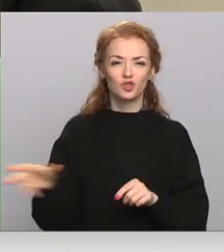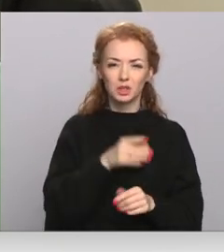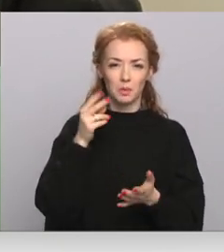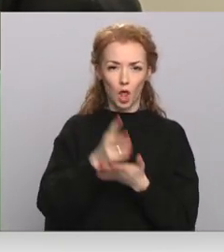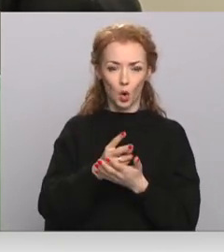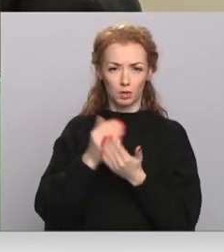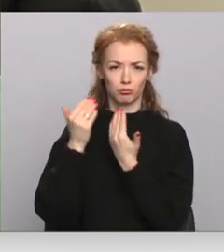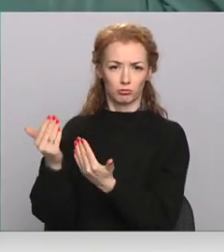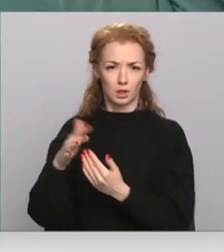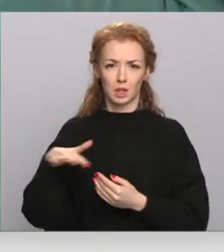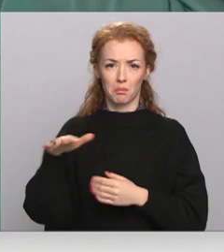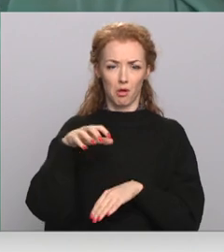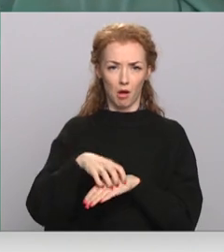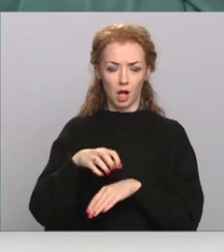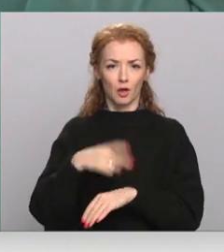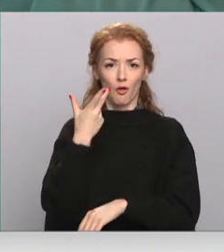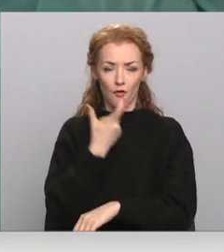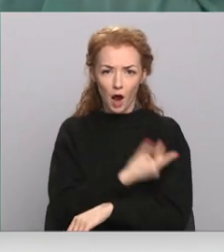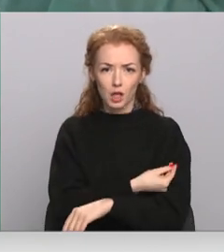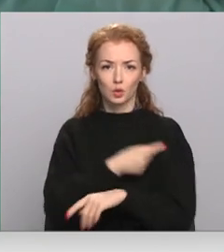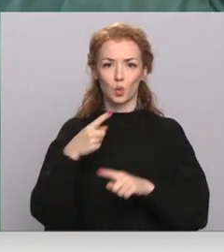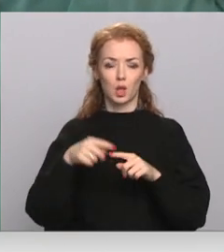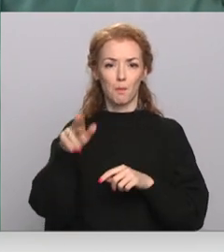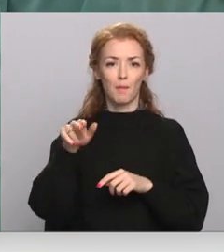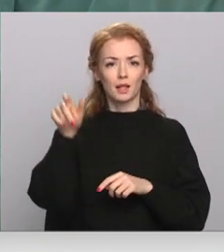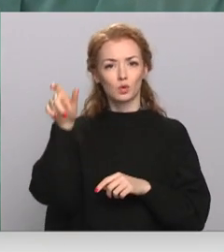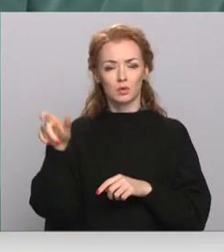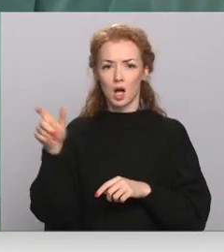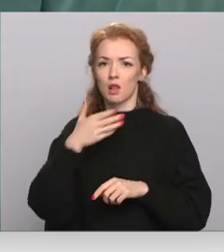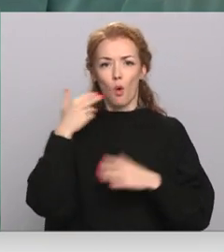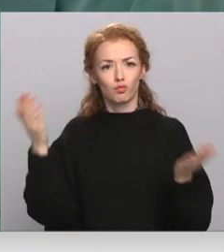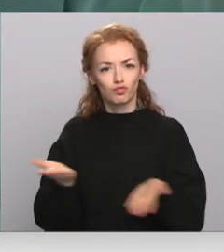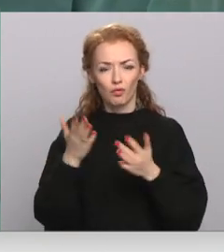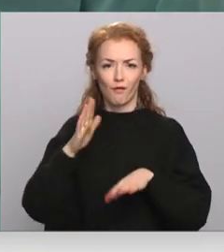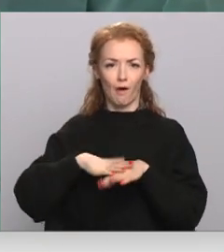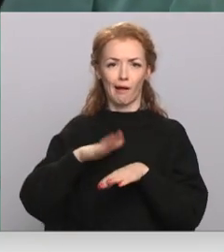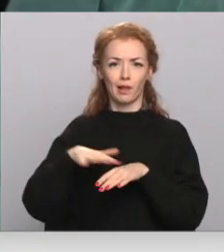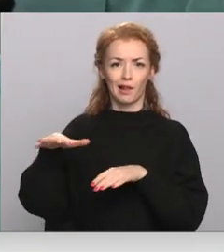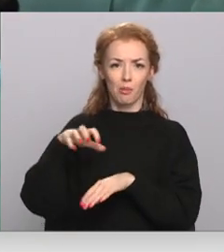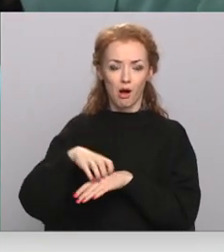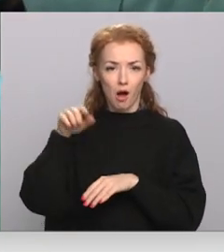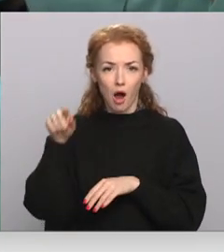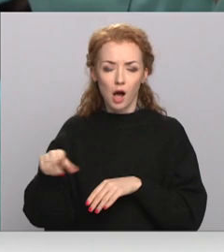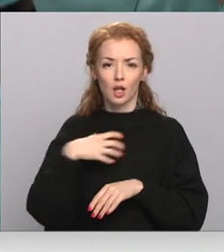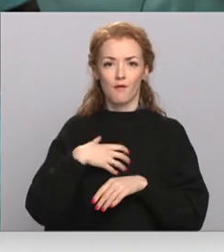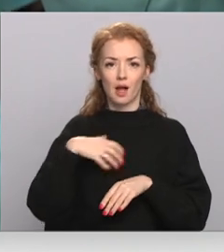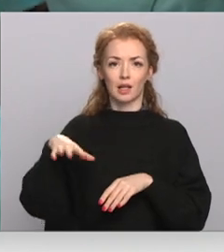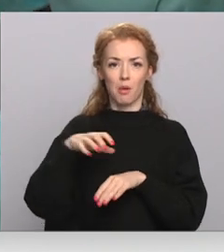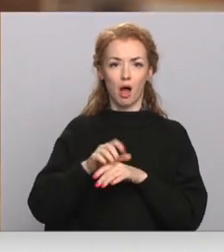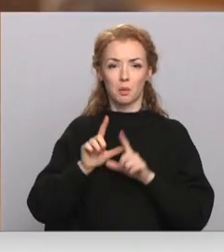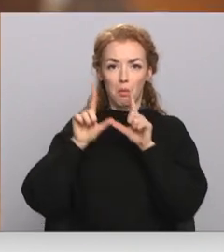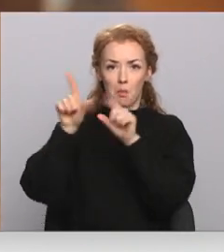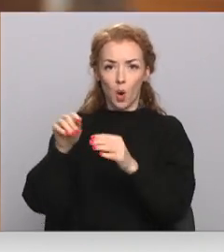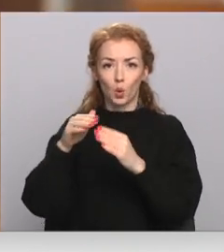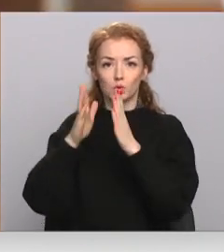ārstam, vakcinēšana ir tikai, un seniori nav pietiekoši uzrunāti, un seniori ir jāizrunā vairāk un jābrauc uz mājām. Nu, mums